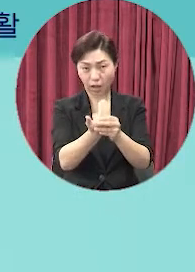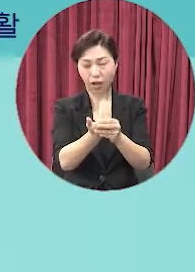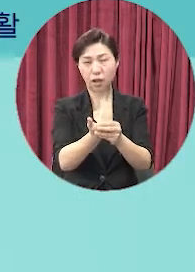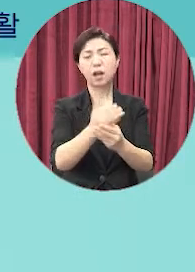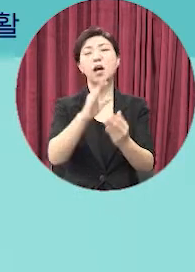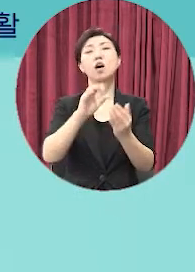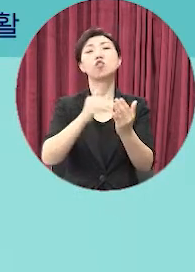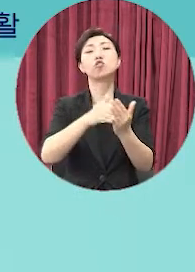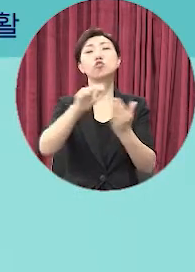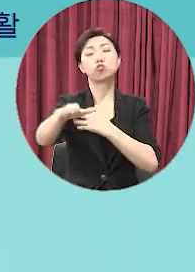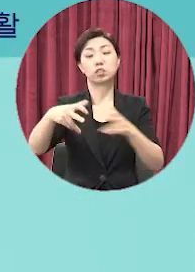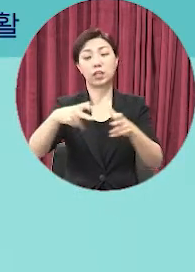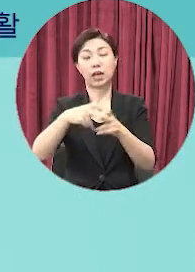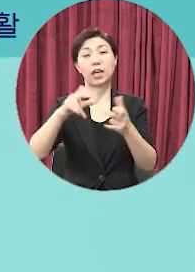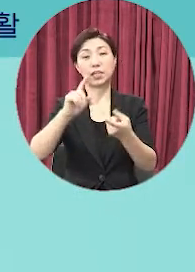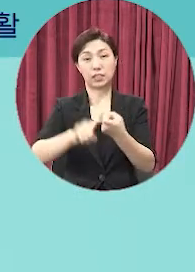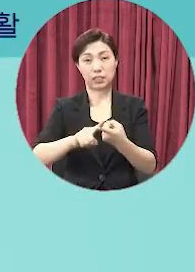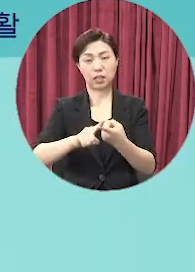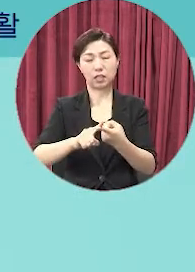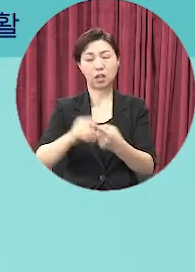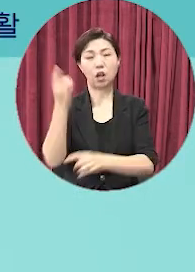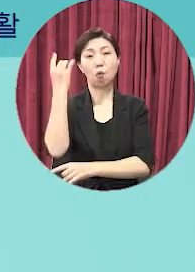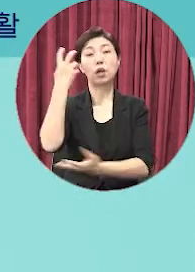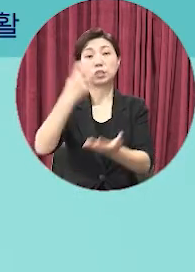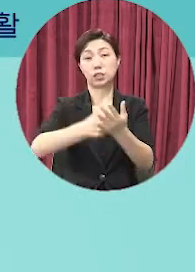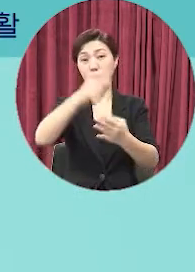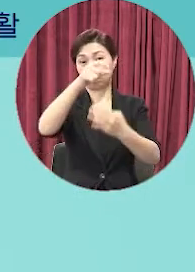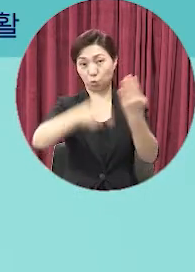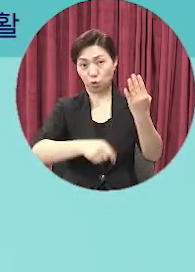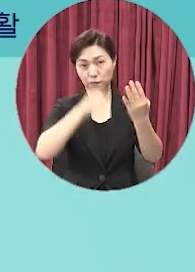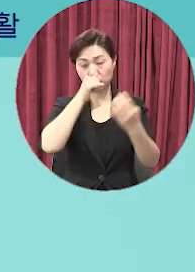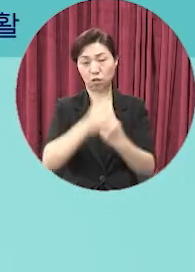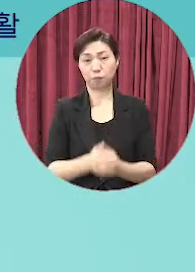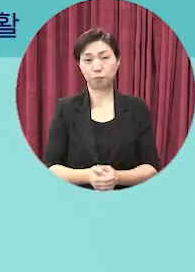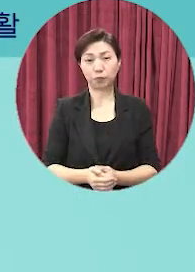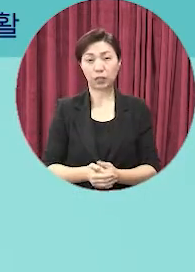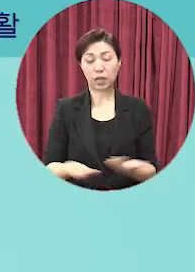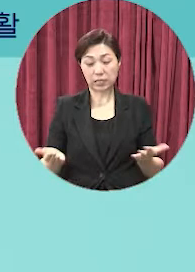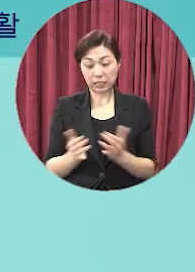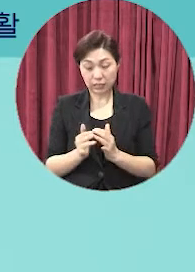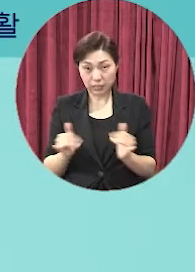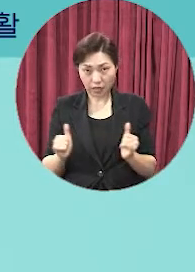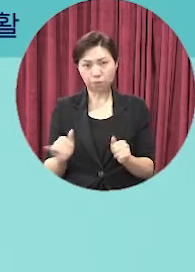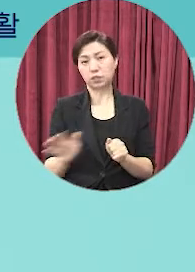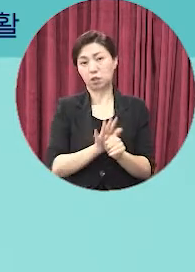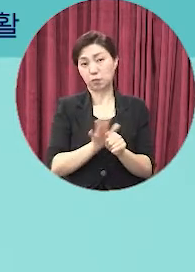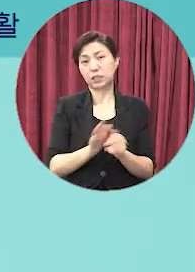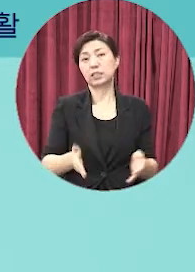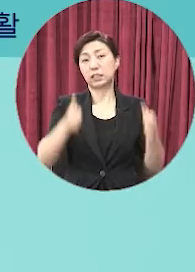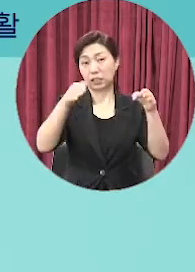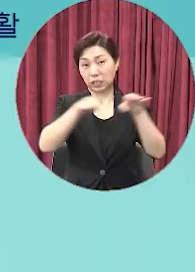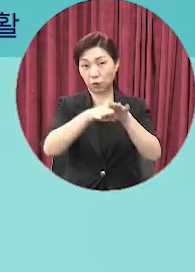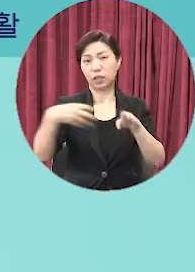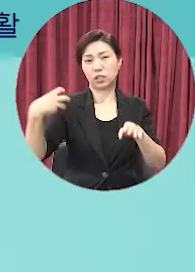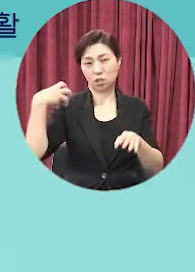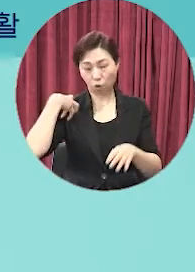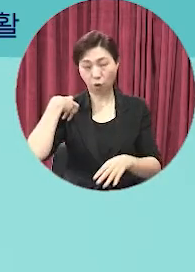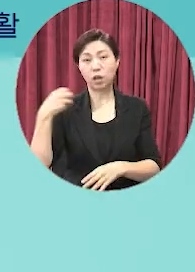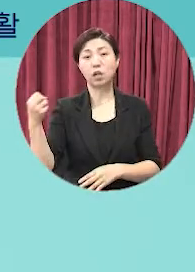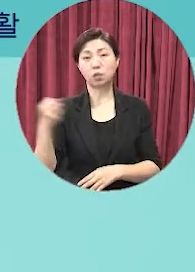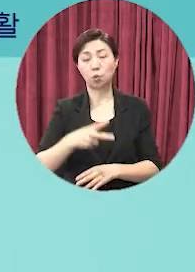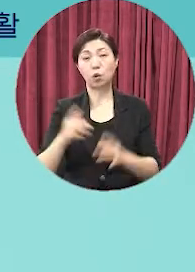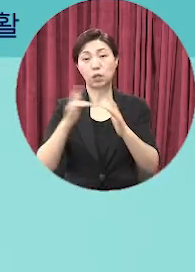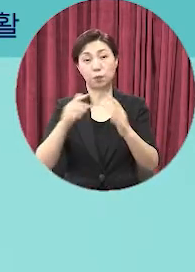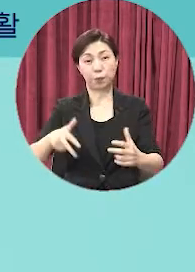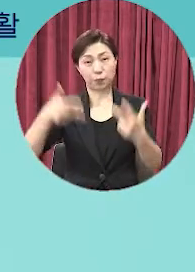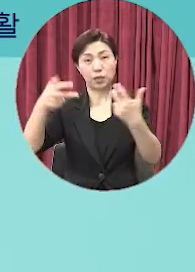지침이 되겠습니다. 종사자는 어떻게 해야 될지, 서비스 제공 기관은 어떻게 해야 될지, 비대면 의료 제공